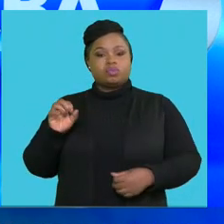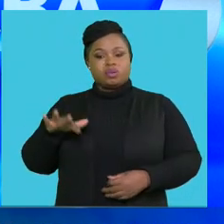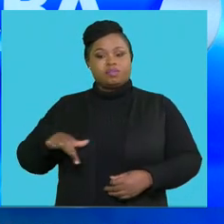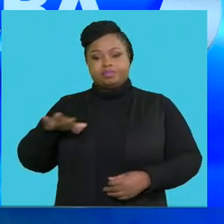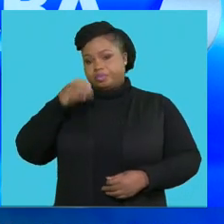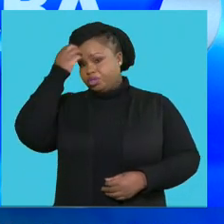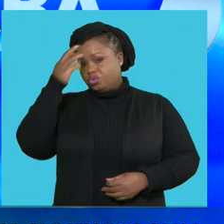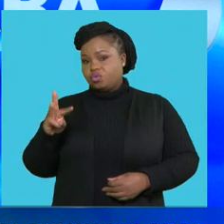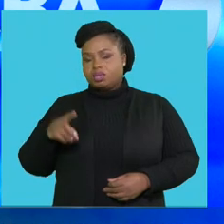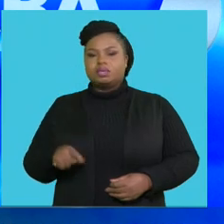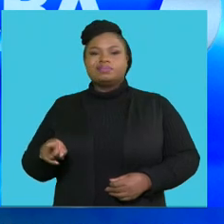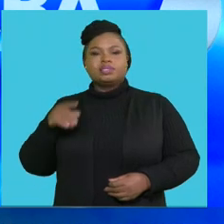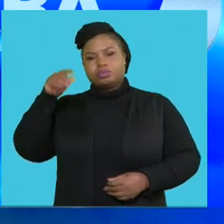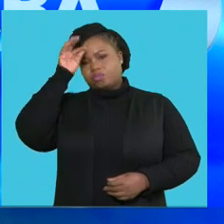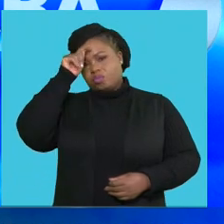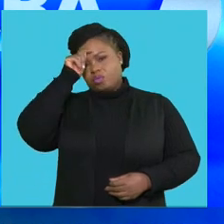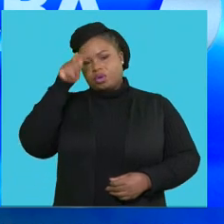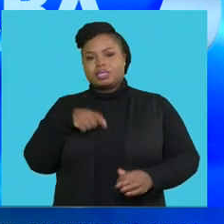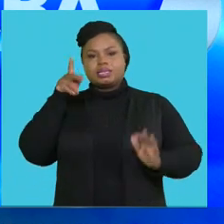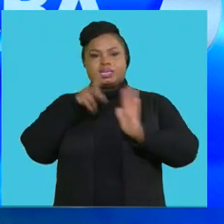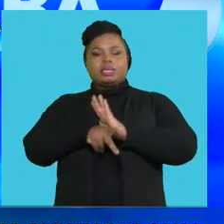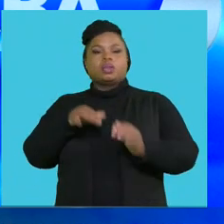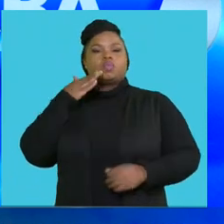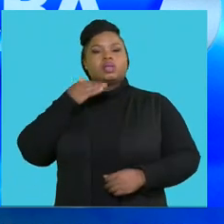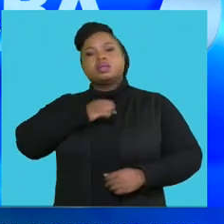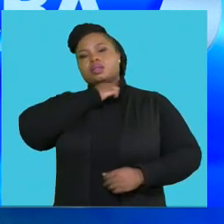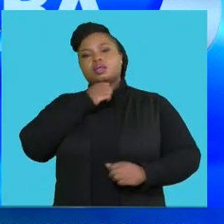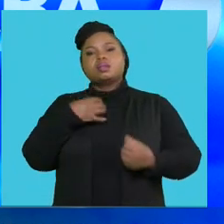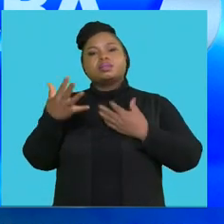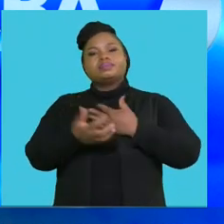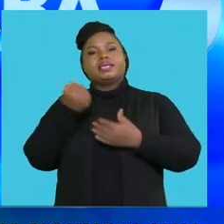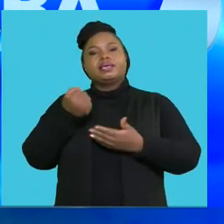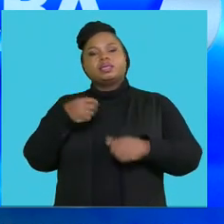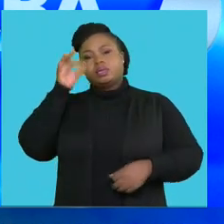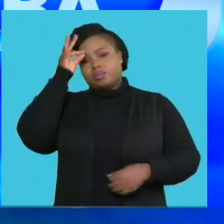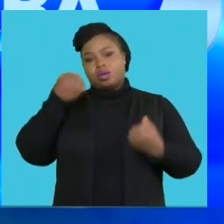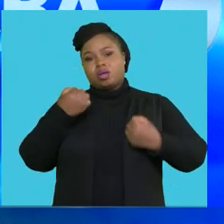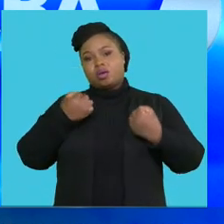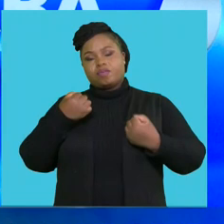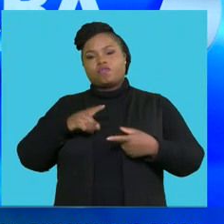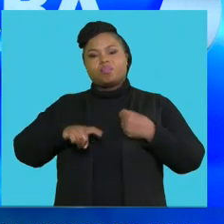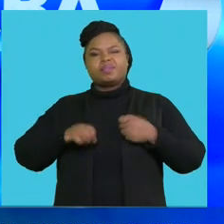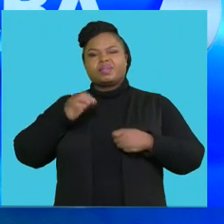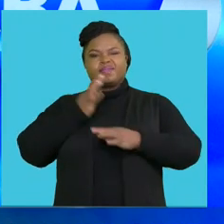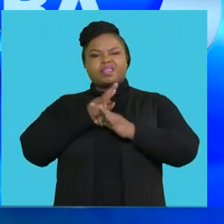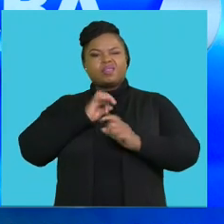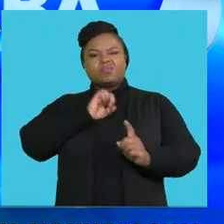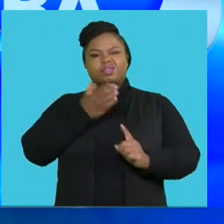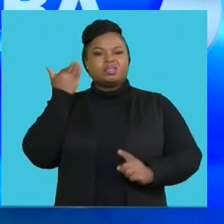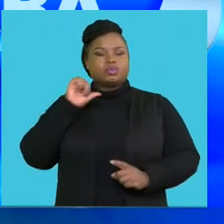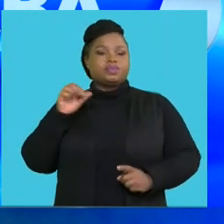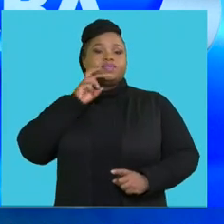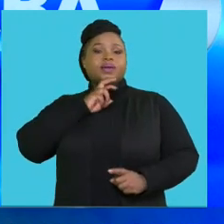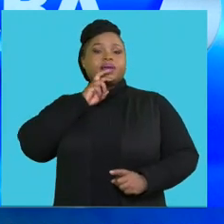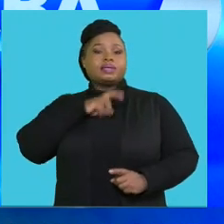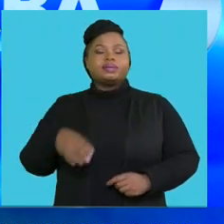ePitoli. Le nganeke yomfana yadutshulwa yabulawa ngenkathi kudunwa imoto kayise ngolwesihlanu lwesonto eledlule. Ethula-ke umbiko omayelana